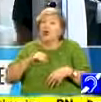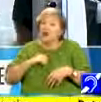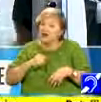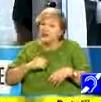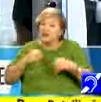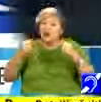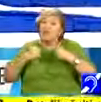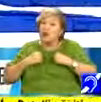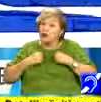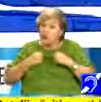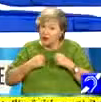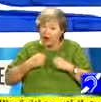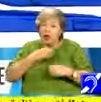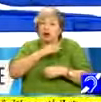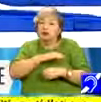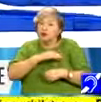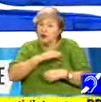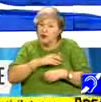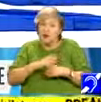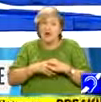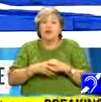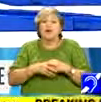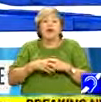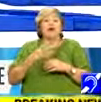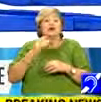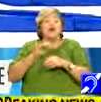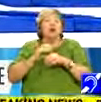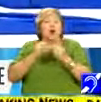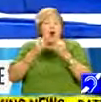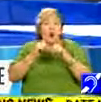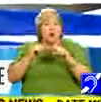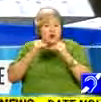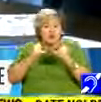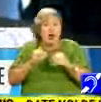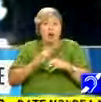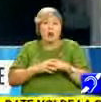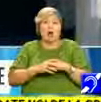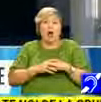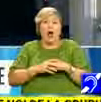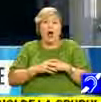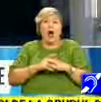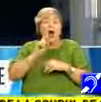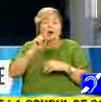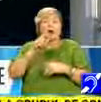voluntar, studenți, rezidenți în cadrul acestor